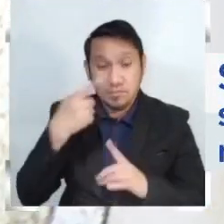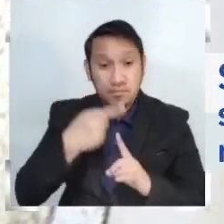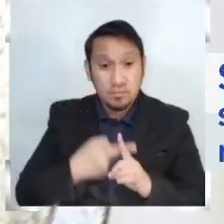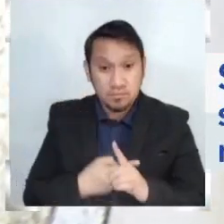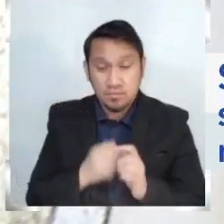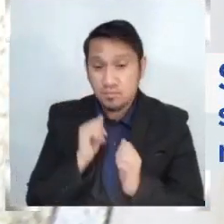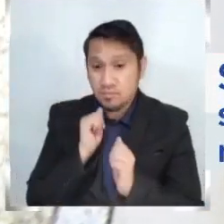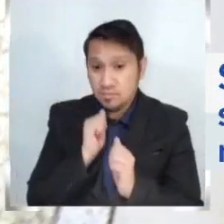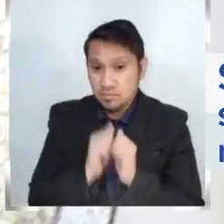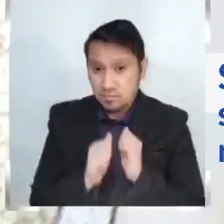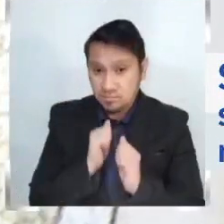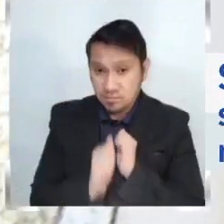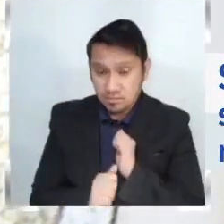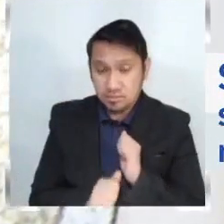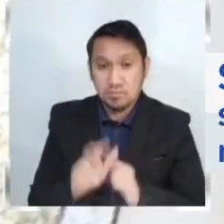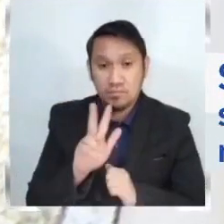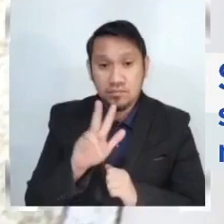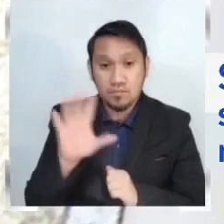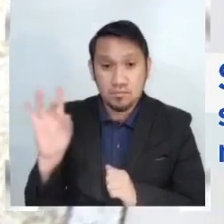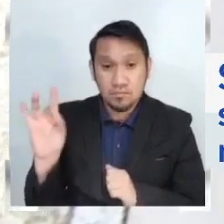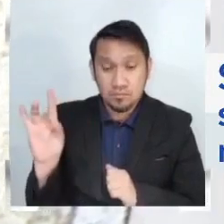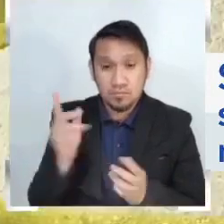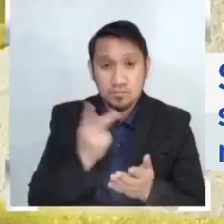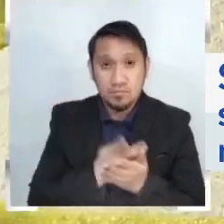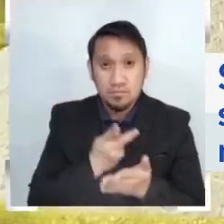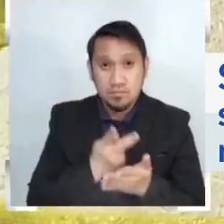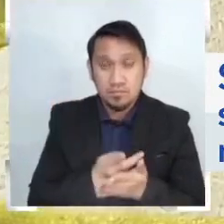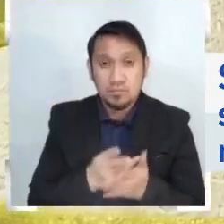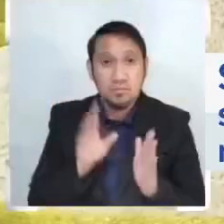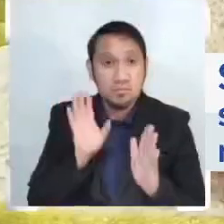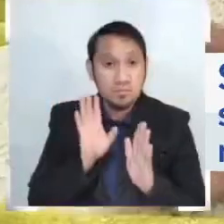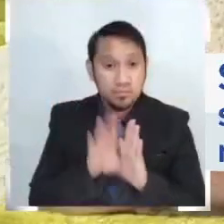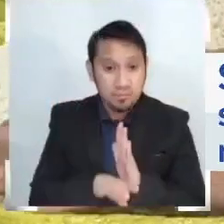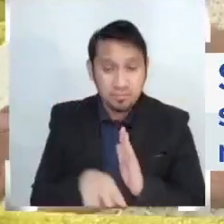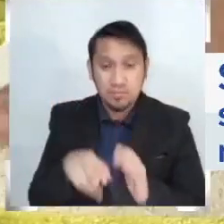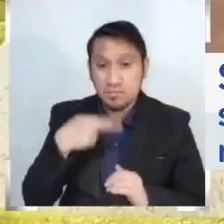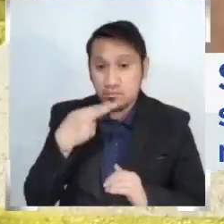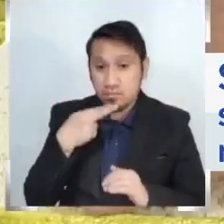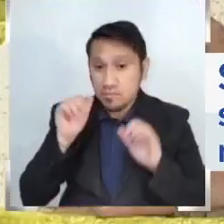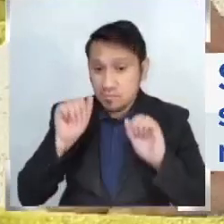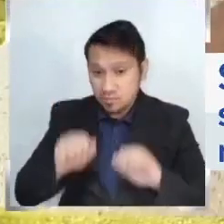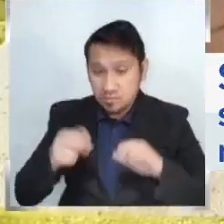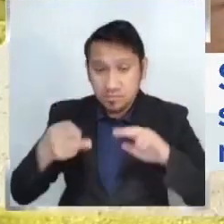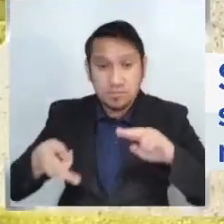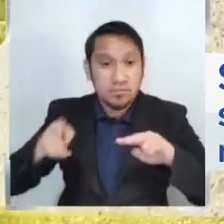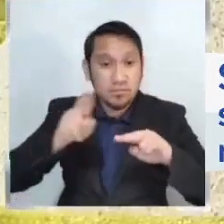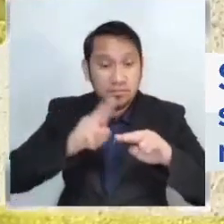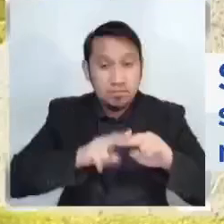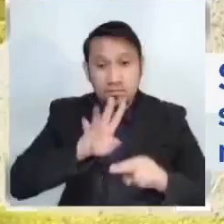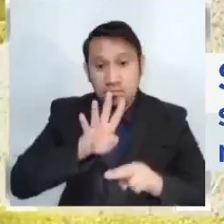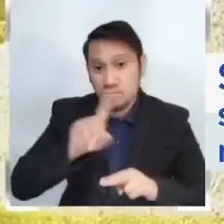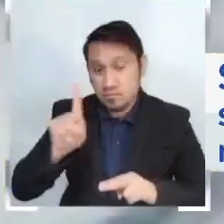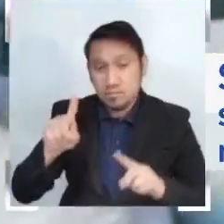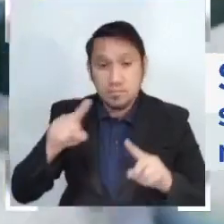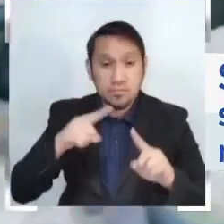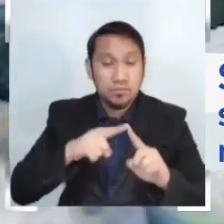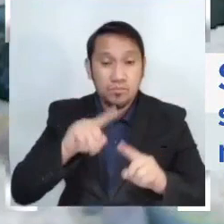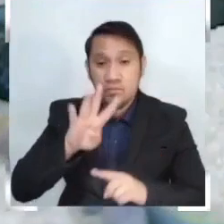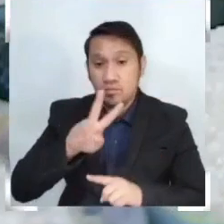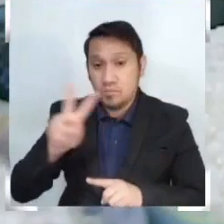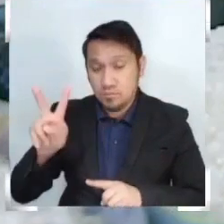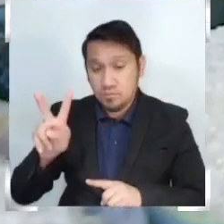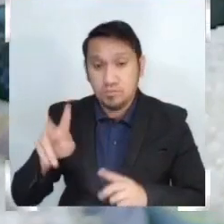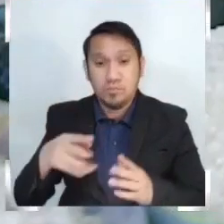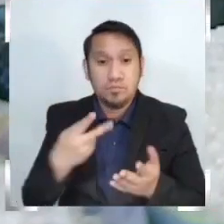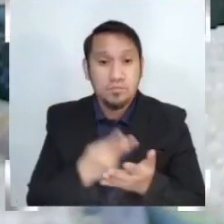sabihin, ang 38 pesos na pinakamurang bigas ngayon, maaaring tumaas sa 41 hanggang 42 pesos kada kilo.